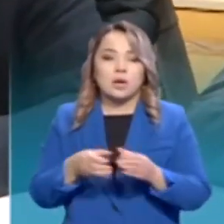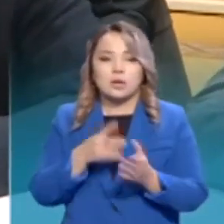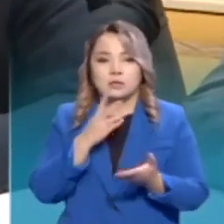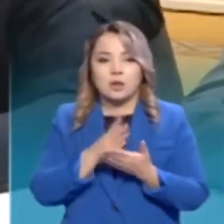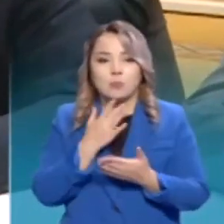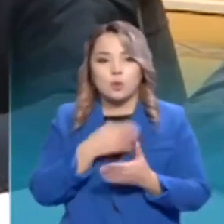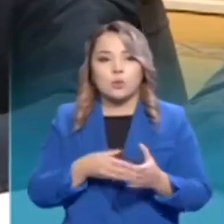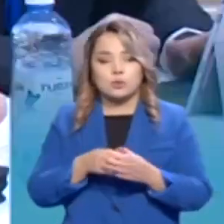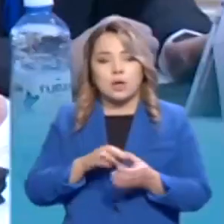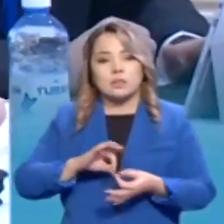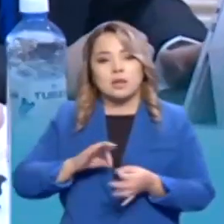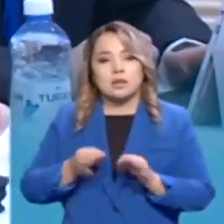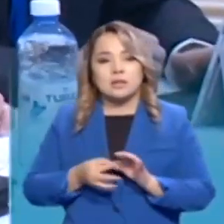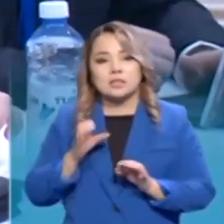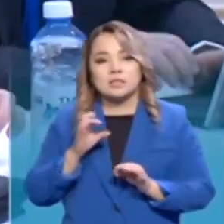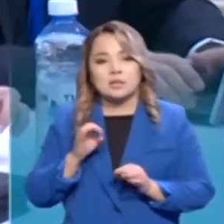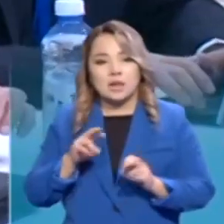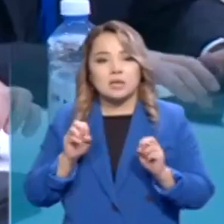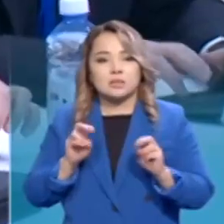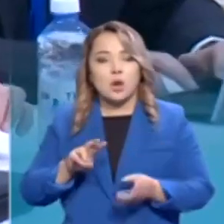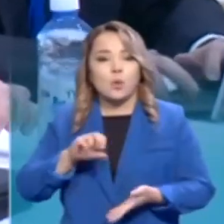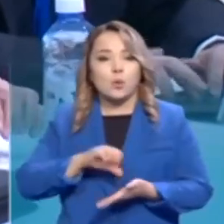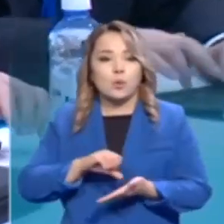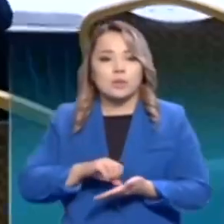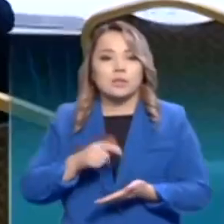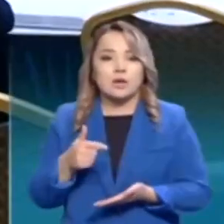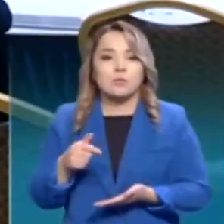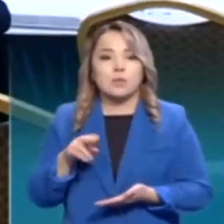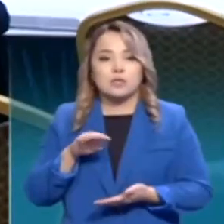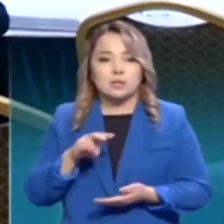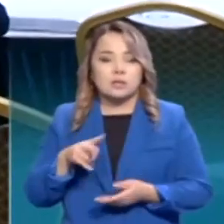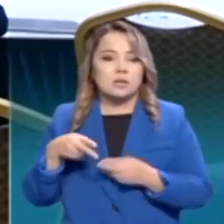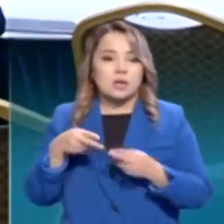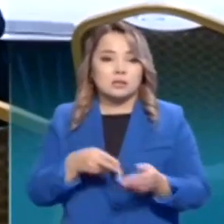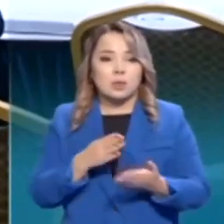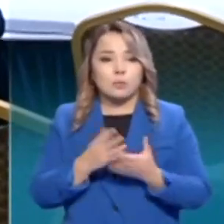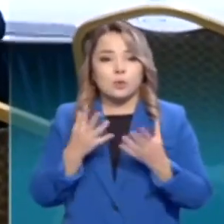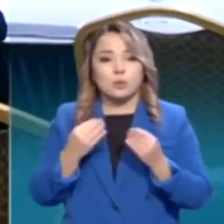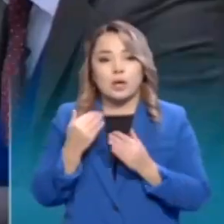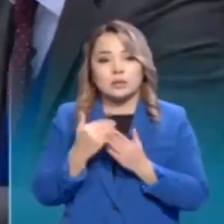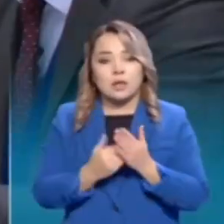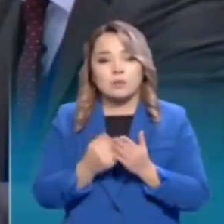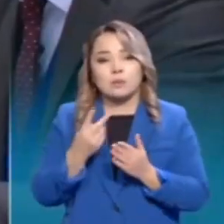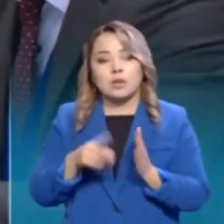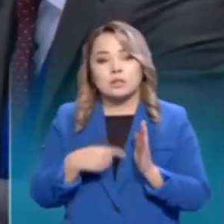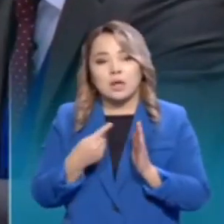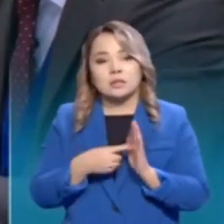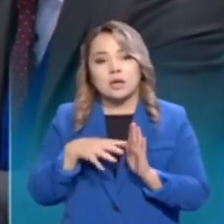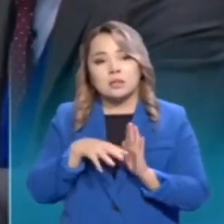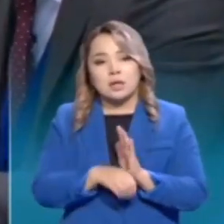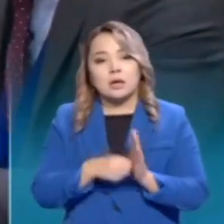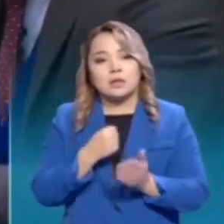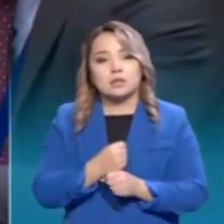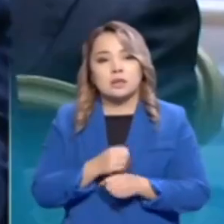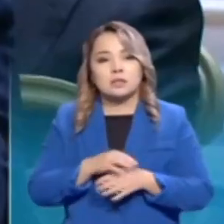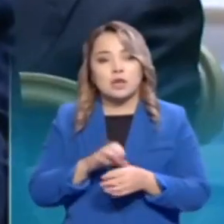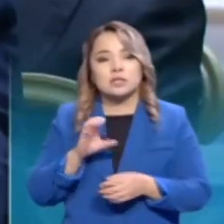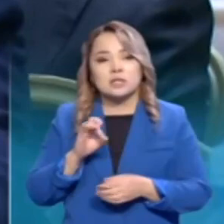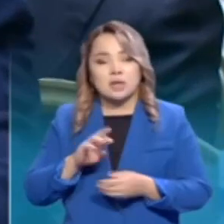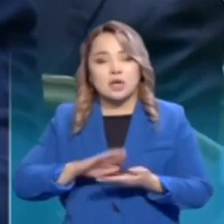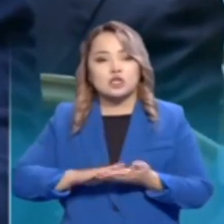Ұйымы бас хатшысының Сирия бойынша арнайы уәкілі Гейр Педерсен де келді. Күн тәртібіне бірнеше мәселе енгізіліп отыр. Сириядағы